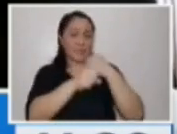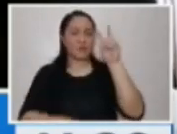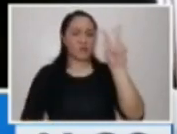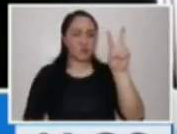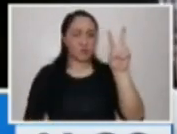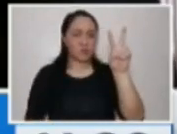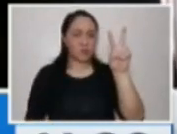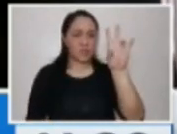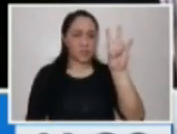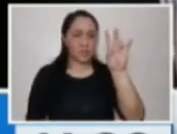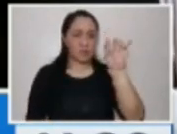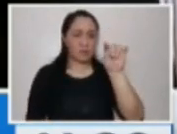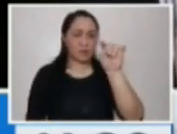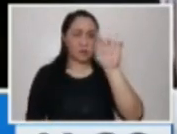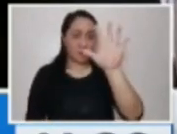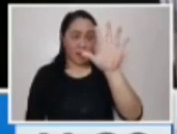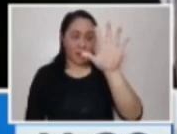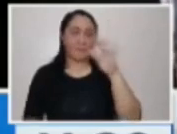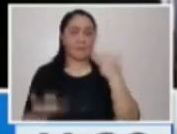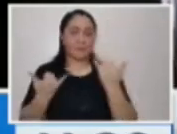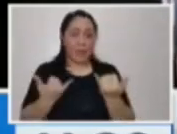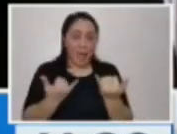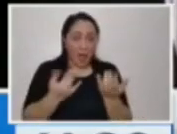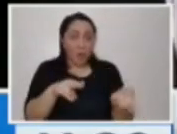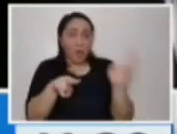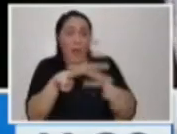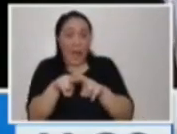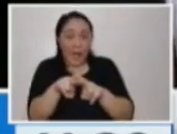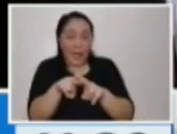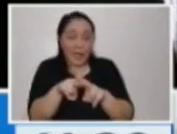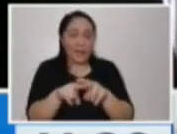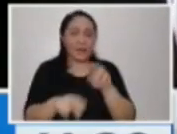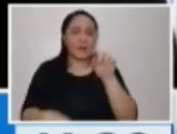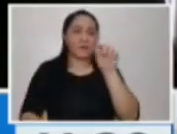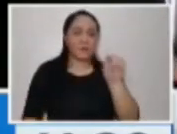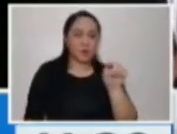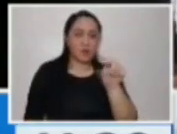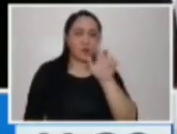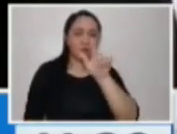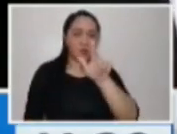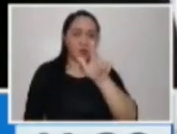explanation na yung increase is 0.25, hindi 3%.